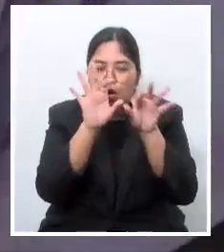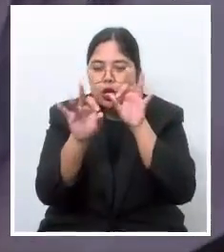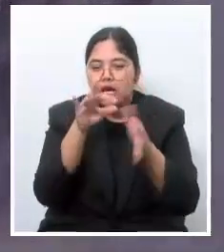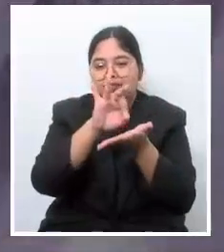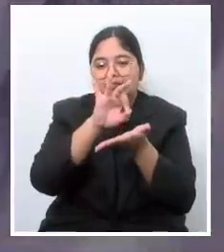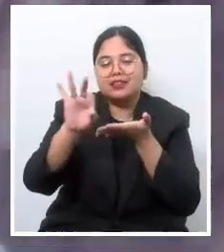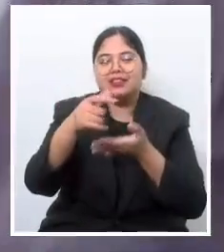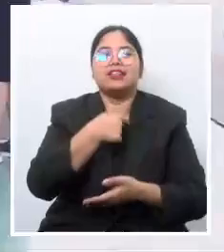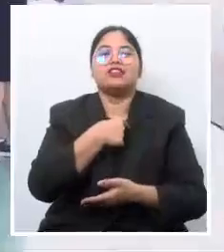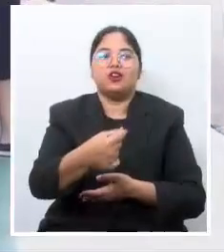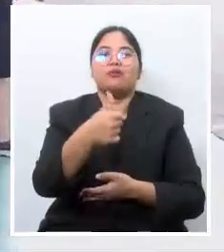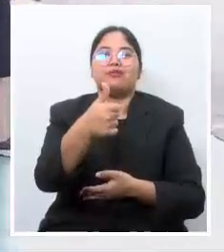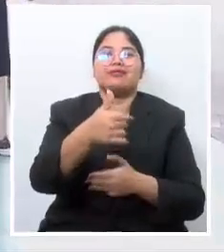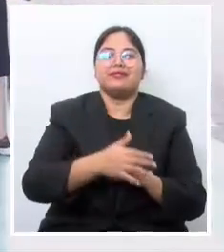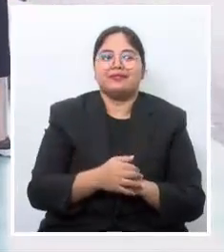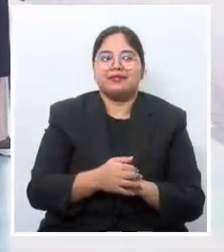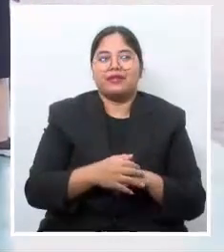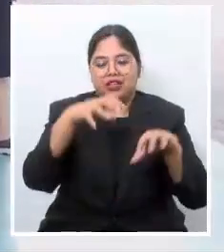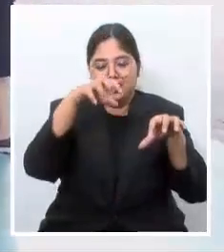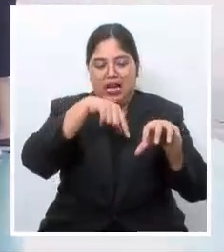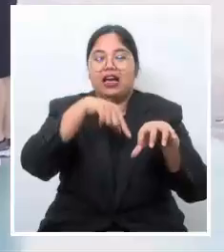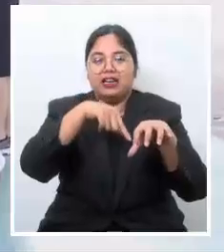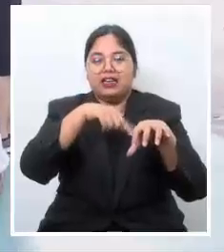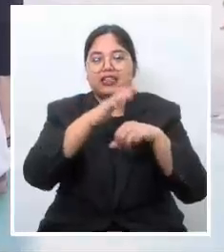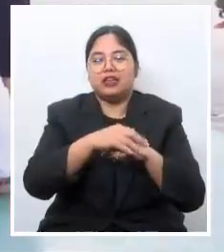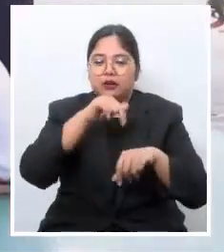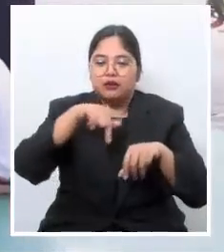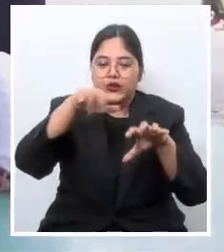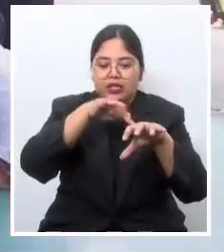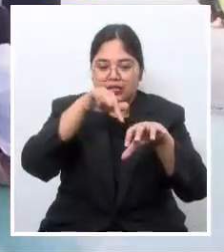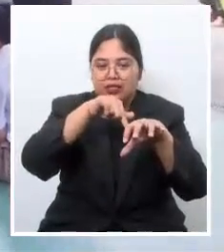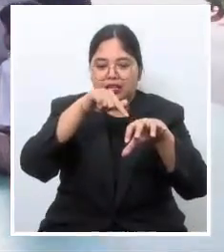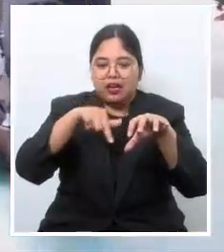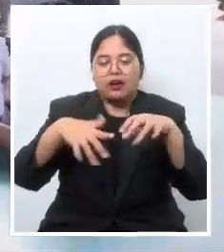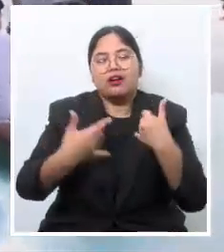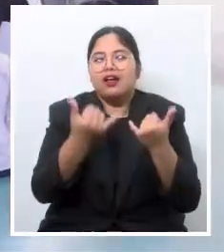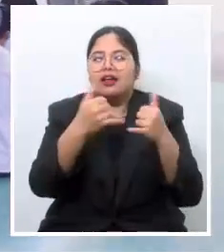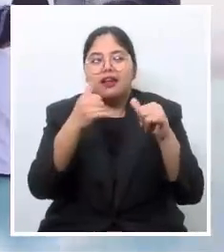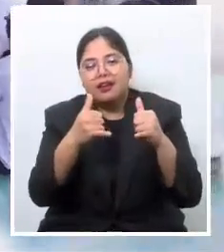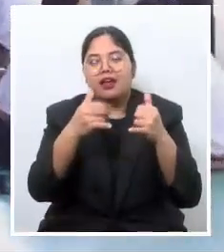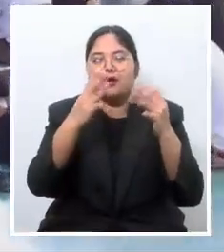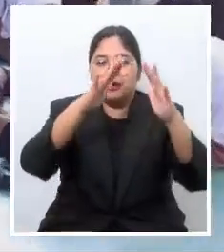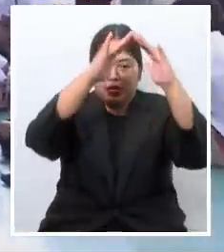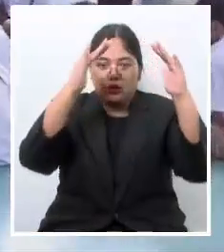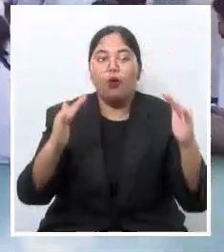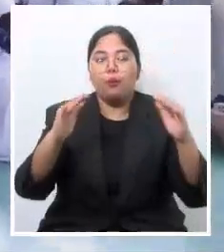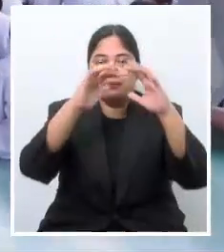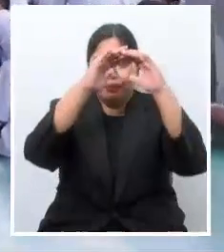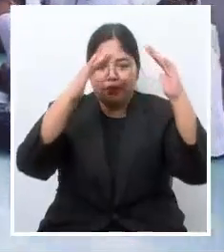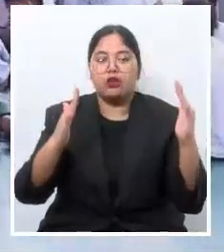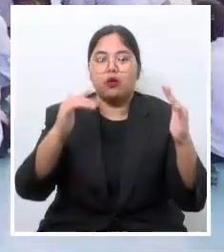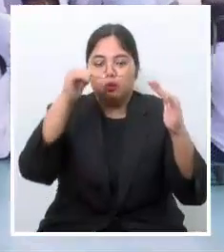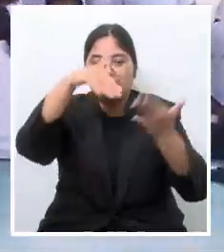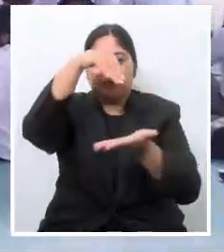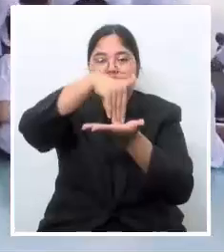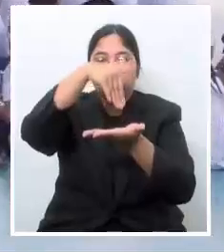ประทานตามความชอบค่ะสถานที่ต่อไปร้านอเนตสง์หรือที่ชาววัดห้วยรู้จักกันในชื่อว่าลานโดมโดยสถานที่นี้คือใจ